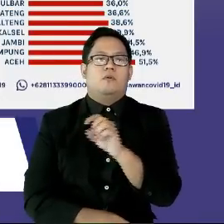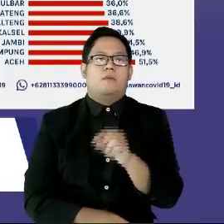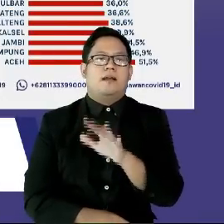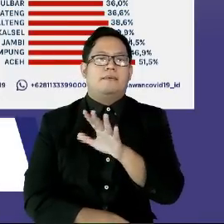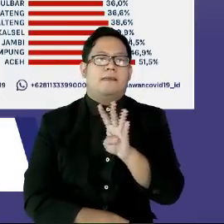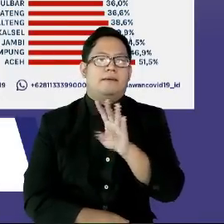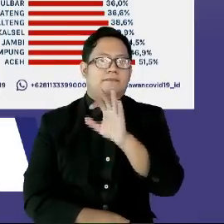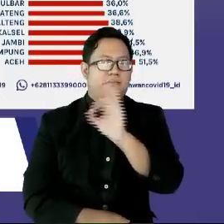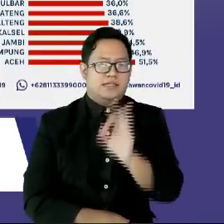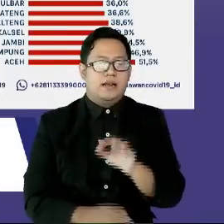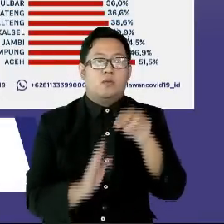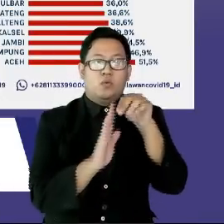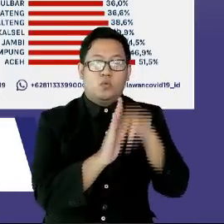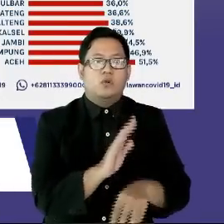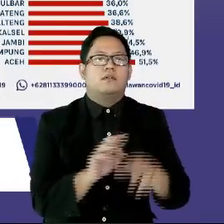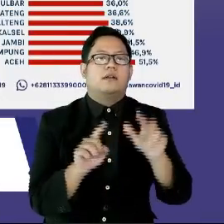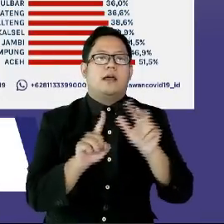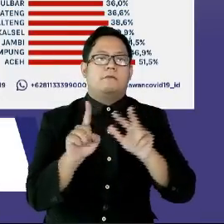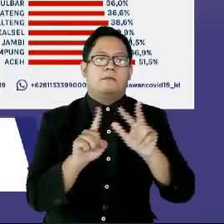30,54% menjadi